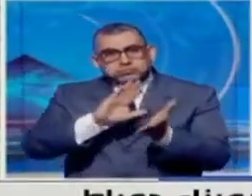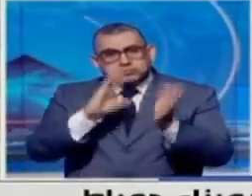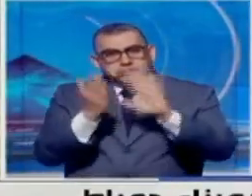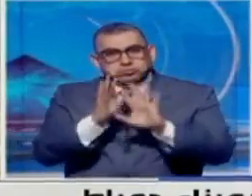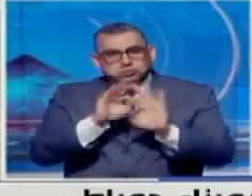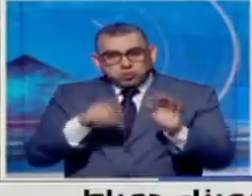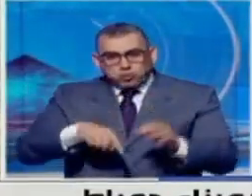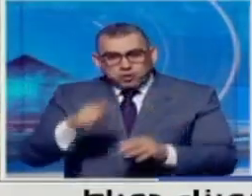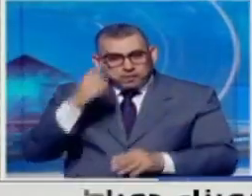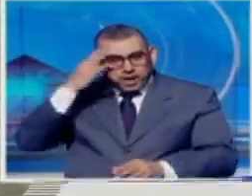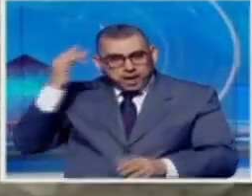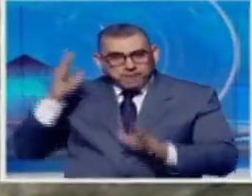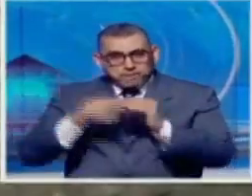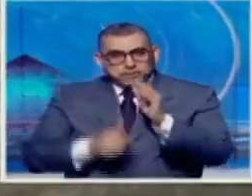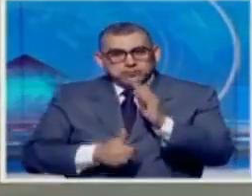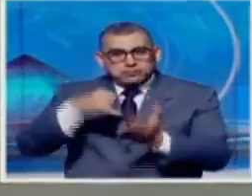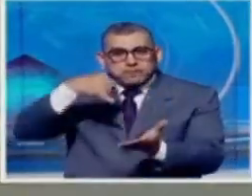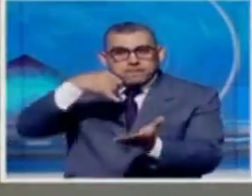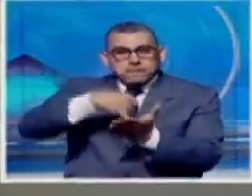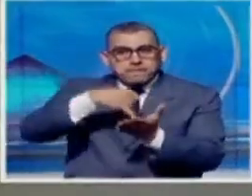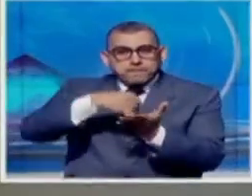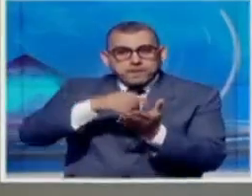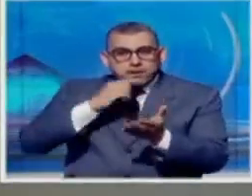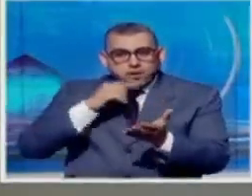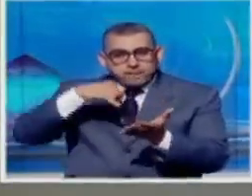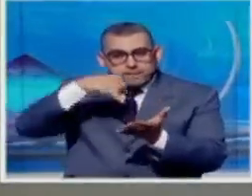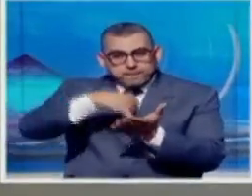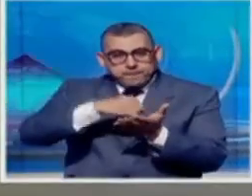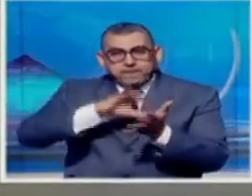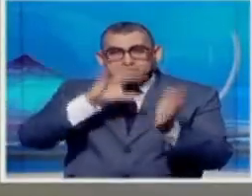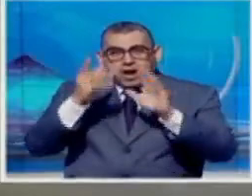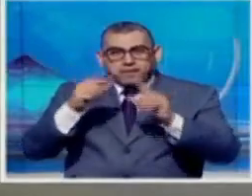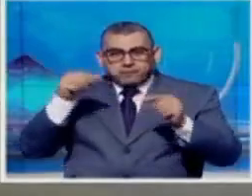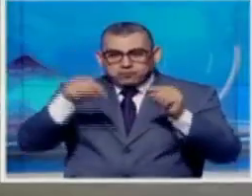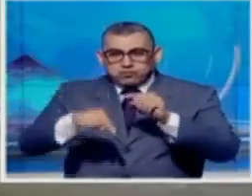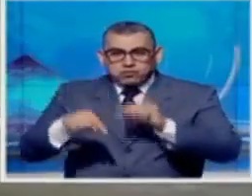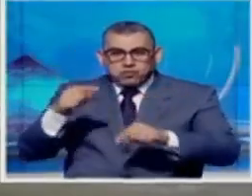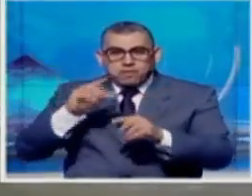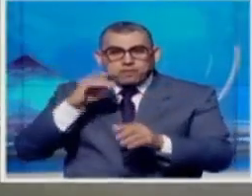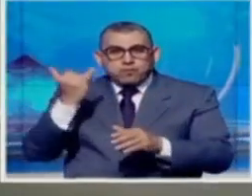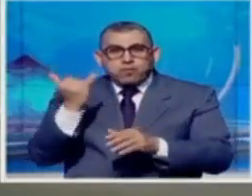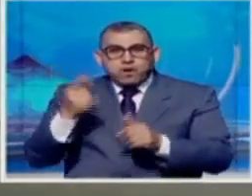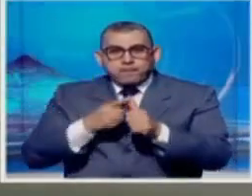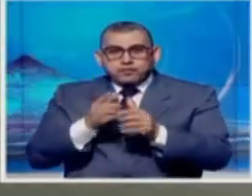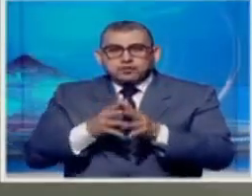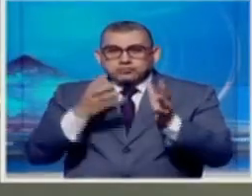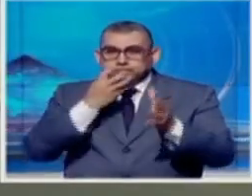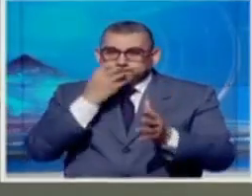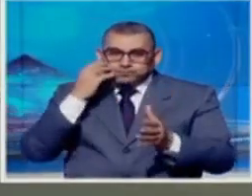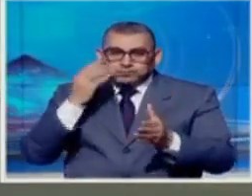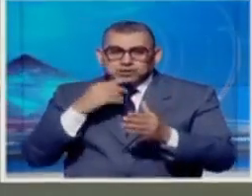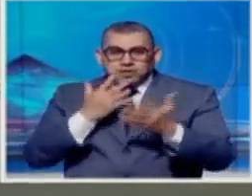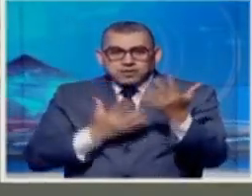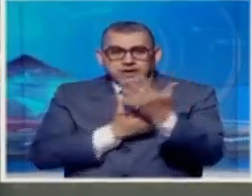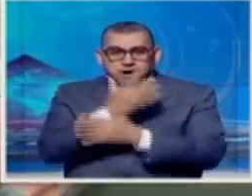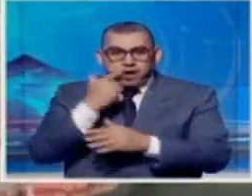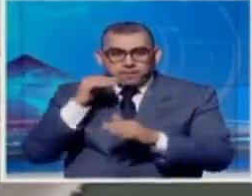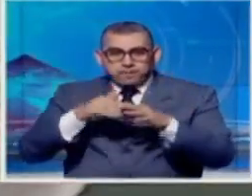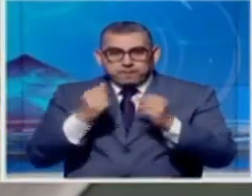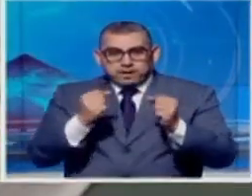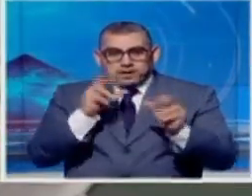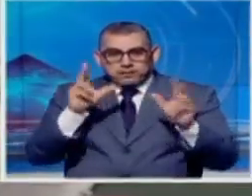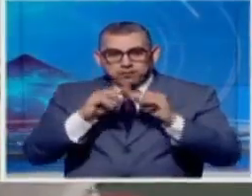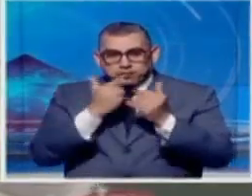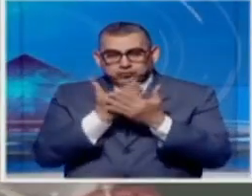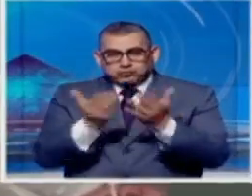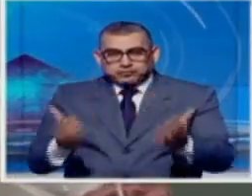حلم مصر ان تكون مركزا او المركز العالمي الاهم والاكبر للتجاره ولوجستيات حازم